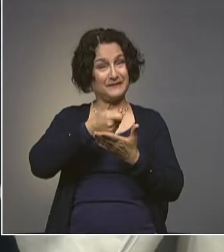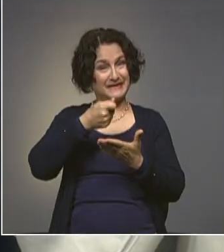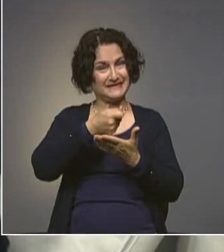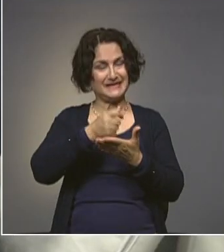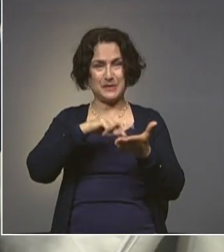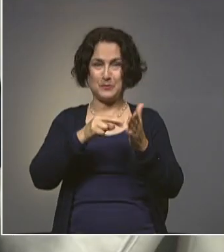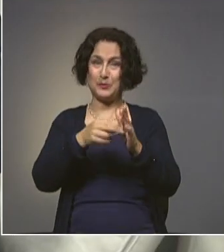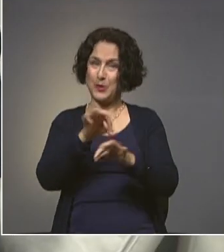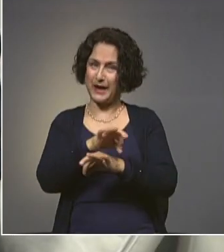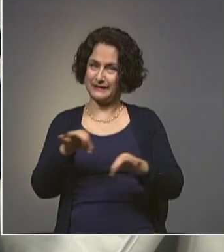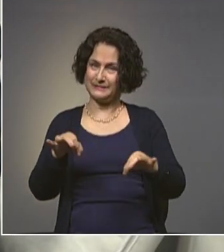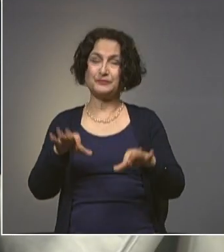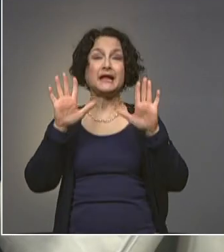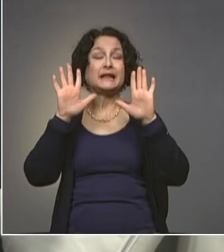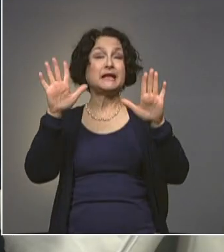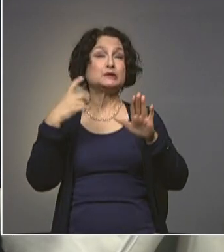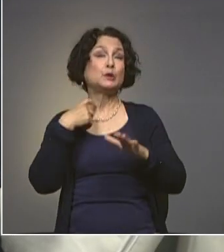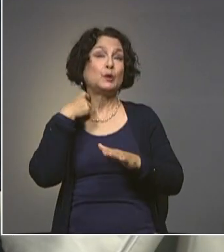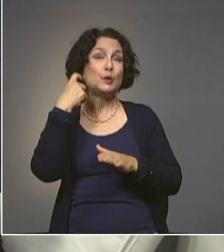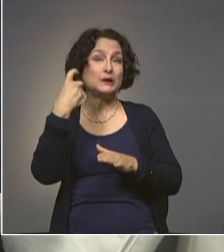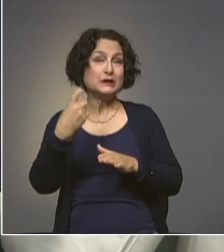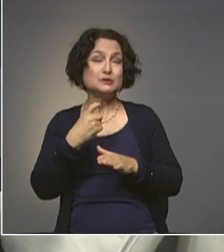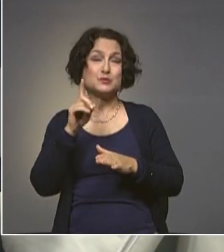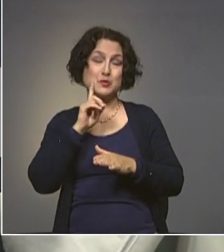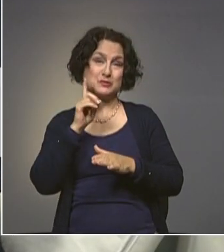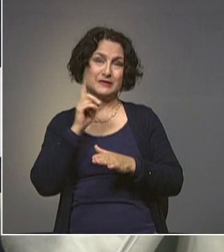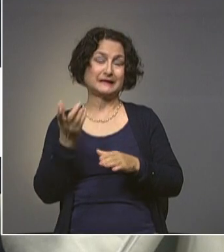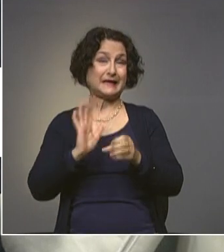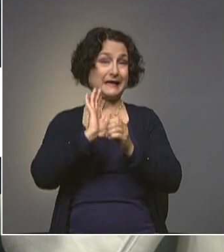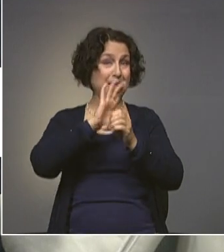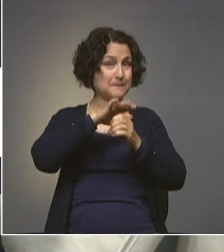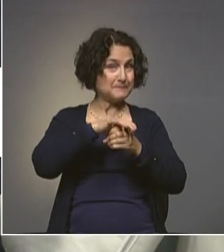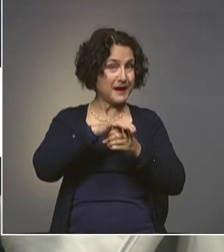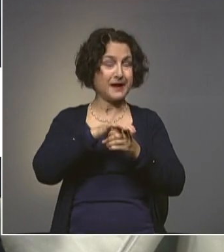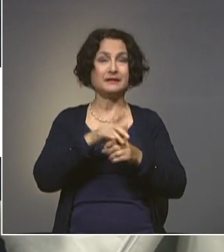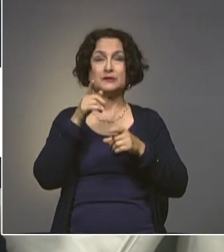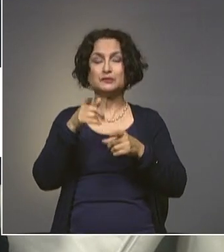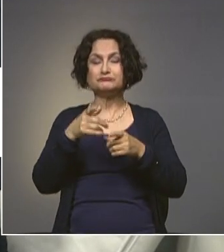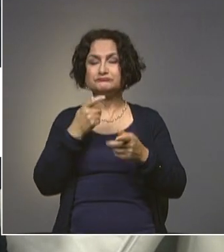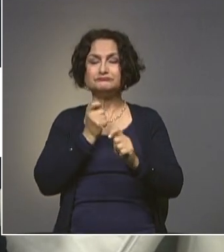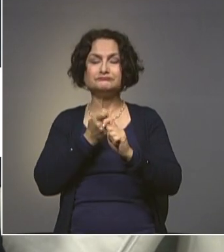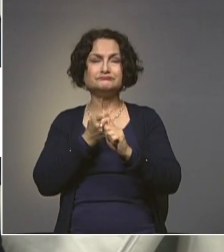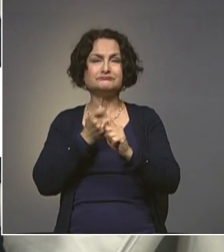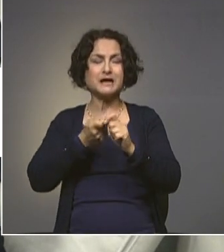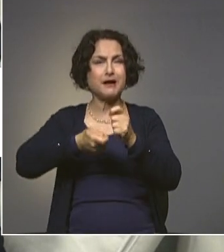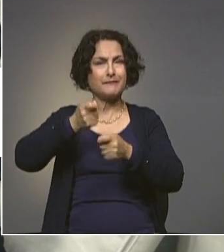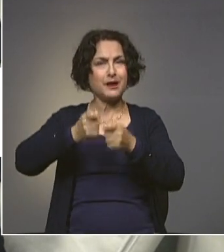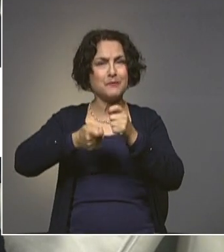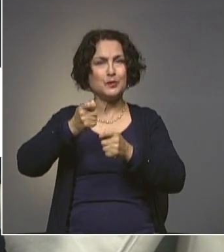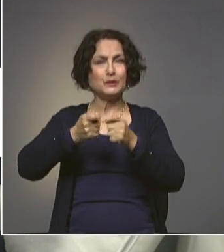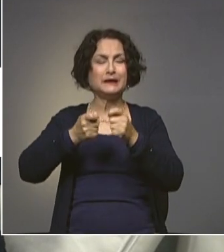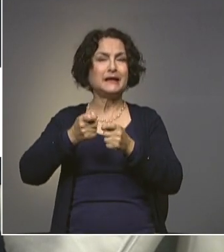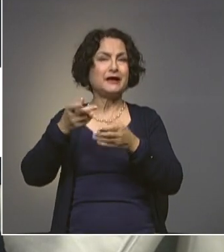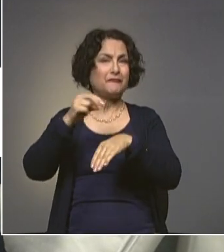аз. 10-годишно момче е малкият герой на капана, след като ремонтира единствената велостойка в Пловдивския